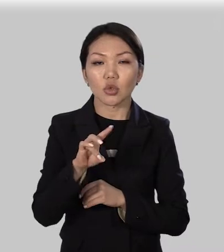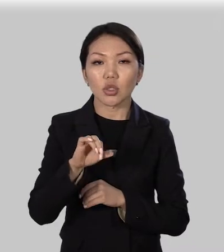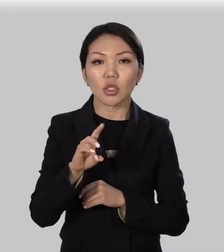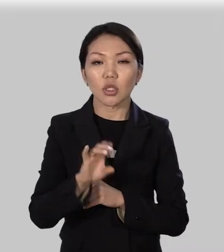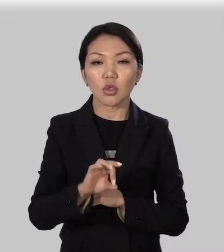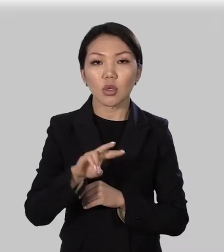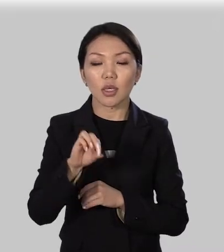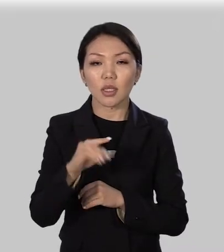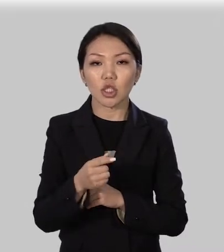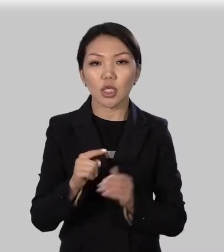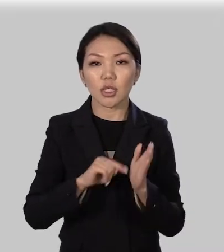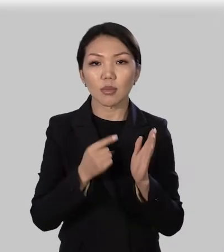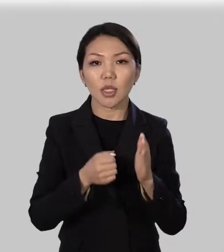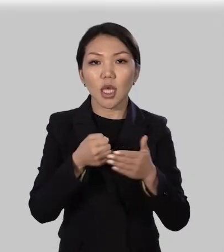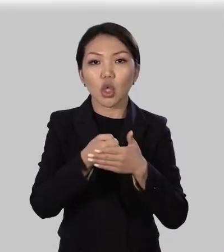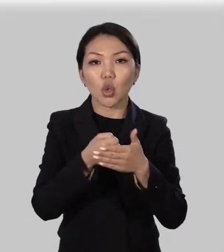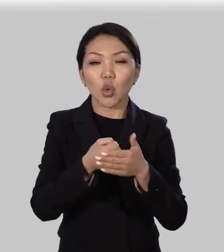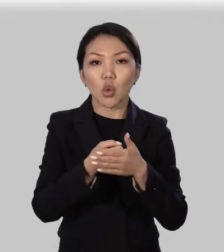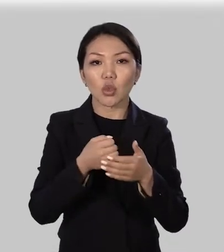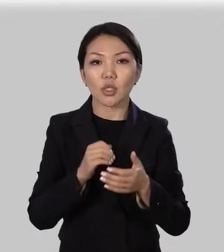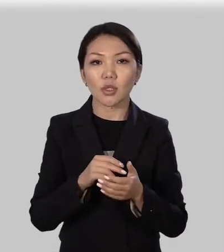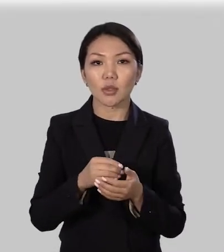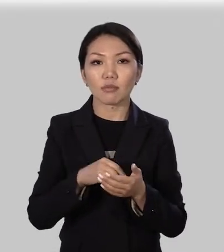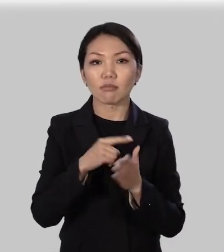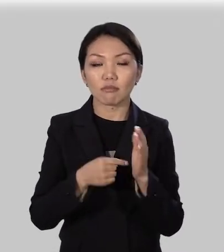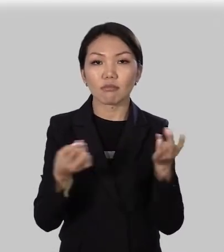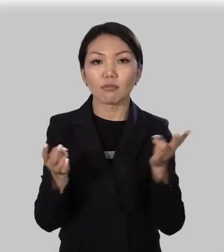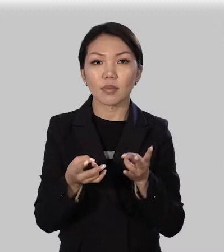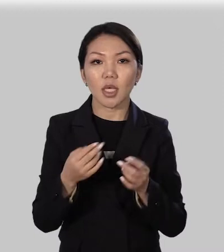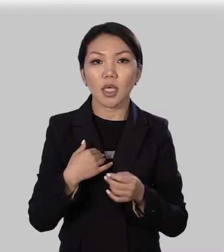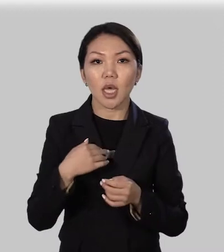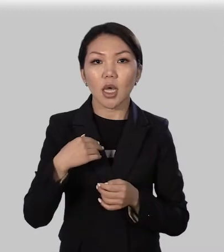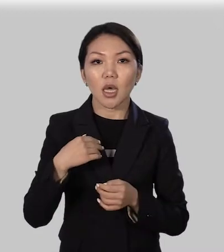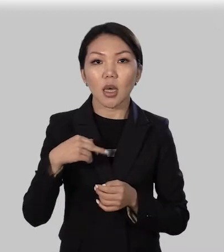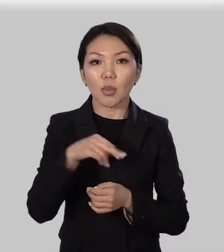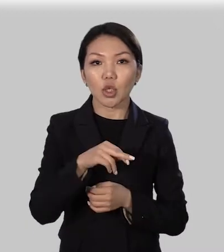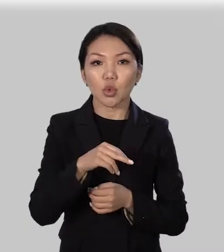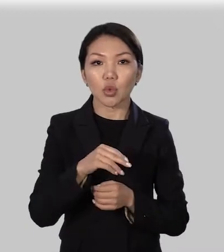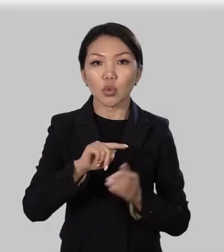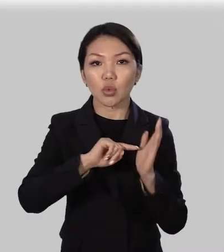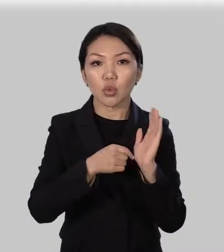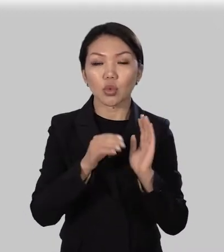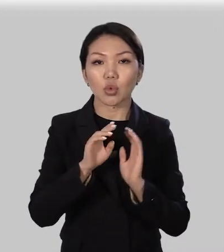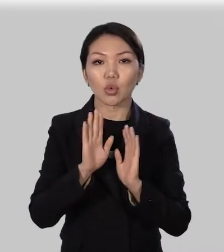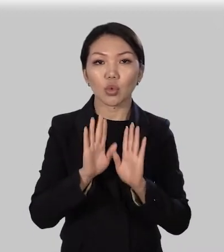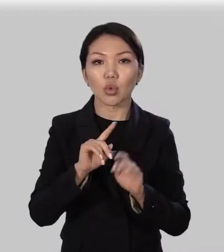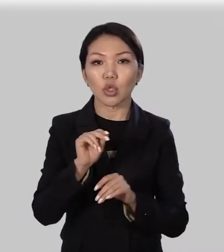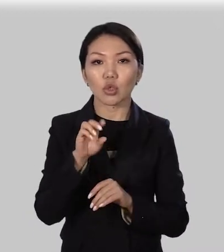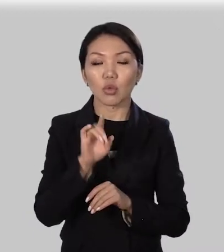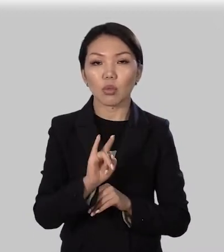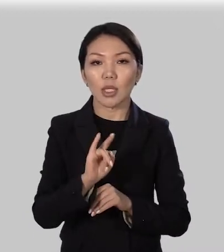ставится перед ними. Я приду, только чтобы лишний раз убедиться в непревзойденности его искусства.